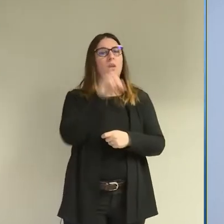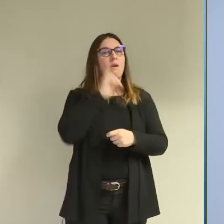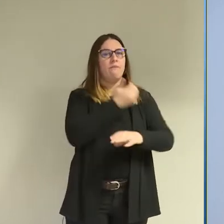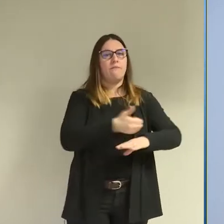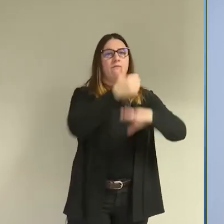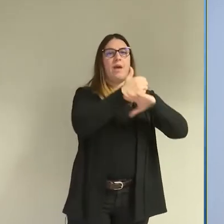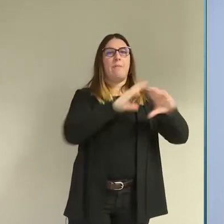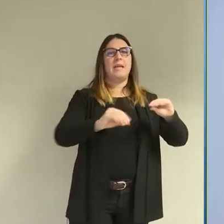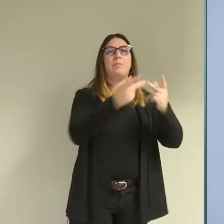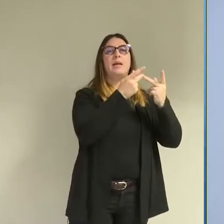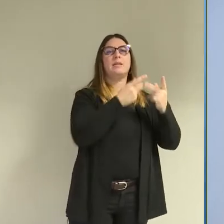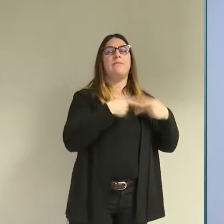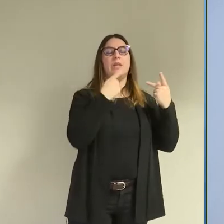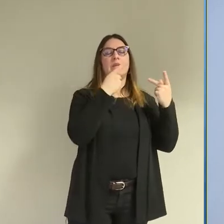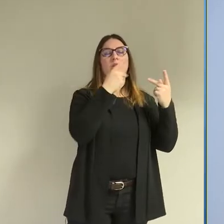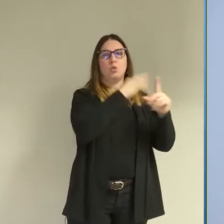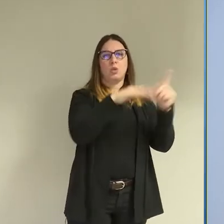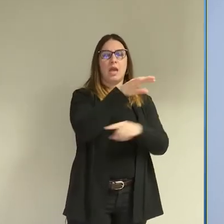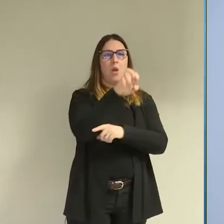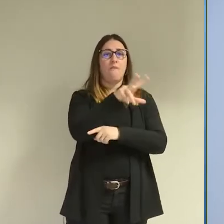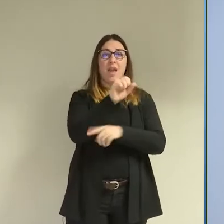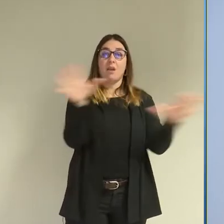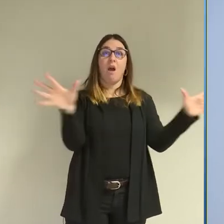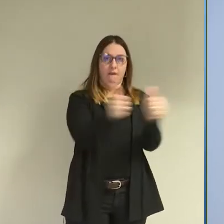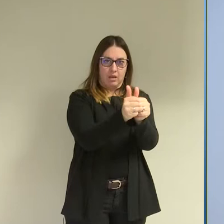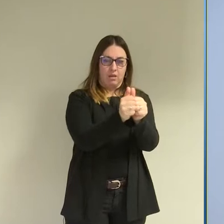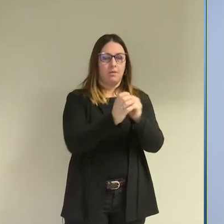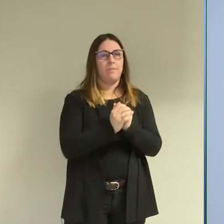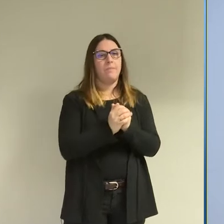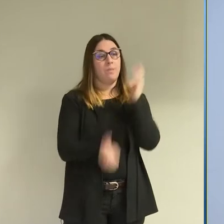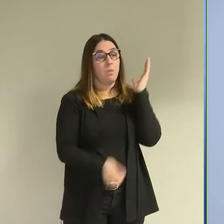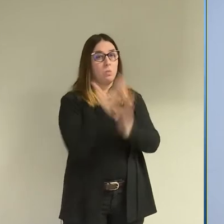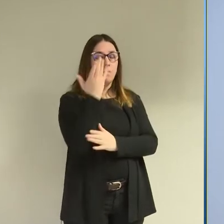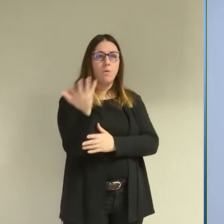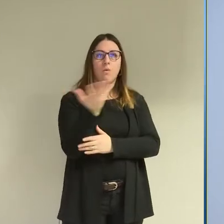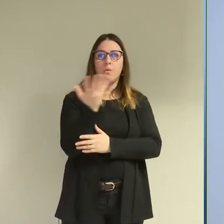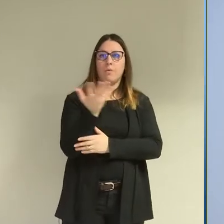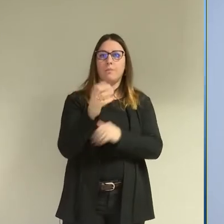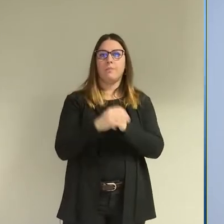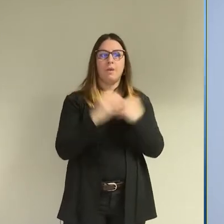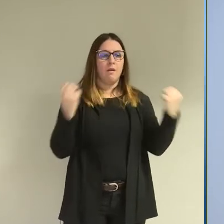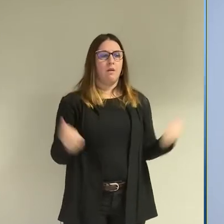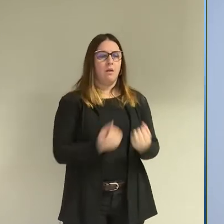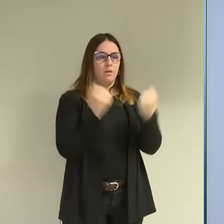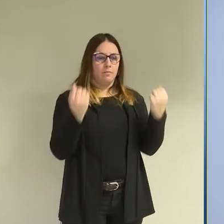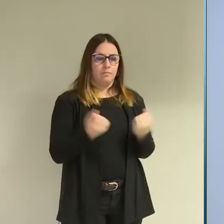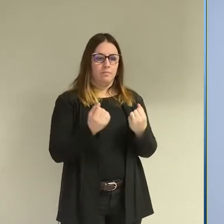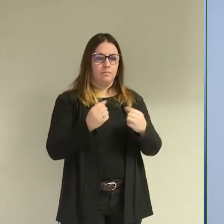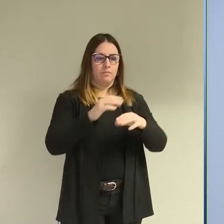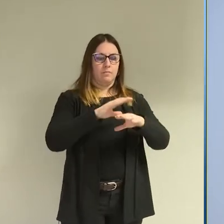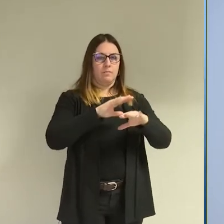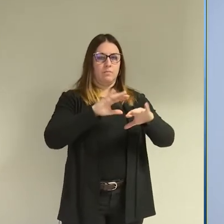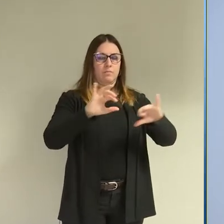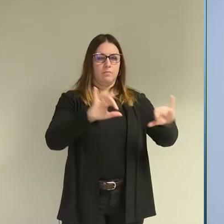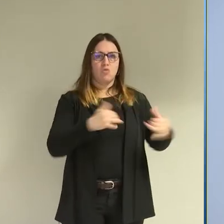sociale cette ps une nouveauté cette année l'animation du temps jeu sur place ludothèque